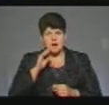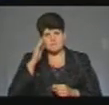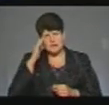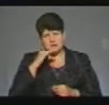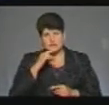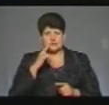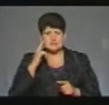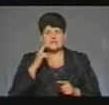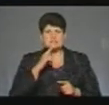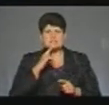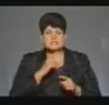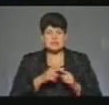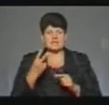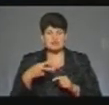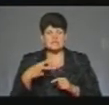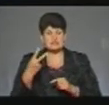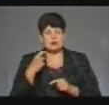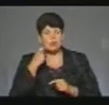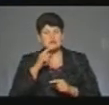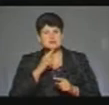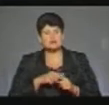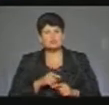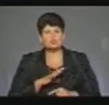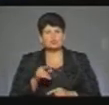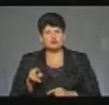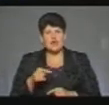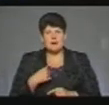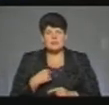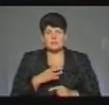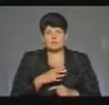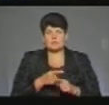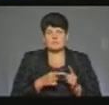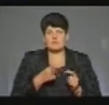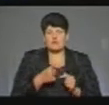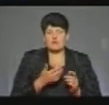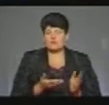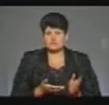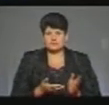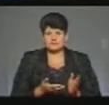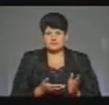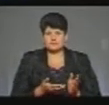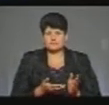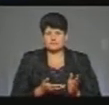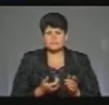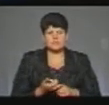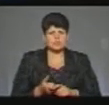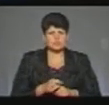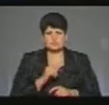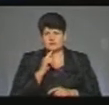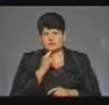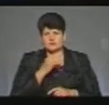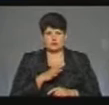сестра, 22 роки їй на той час було, а мені всього піврочку. І дуже тяжко